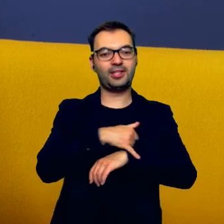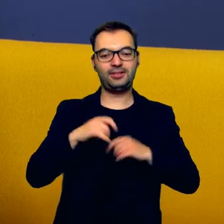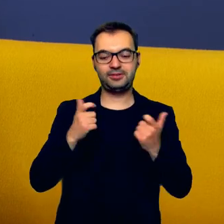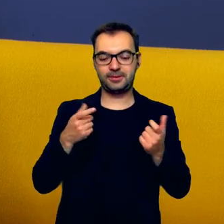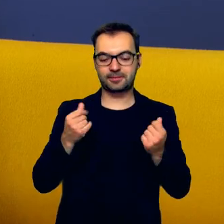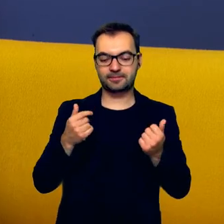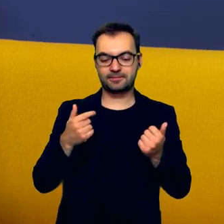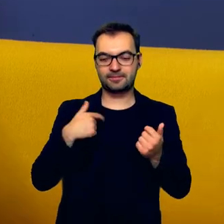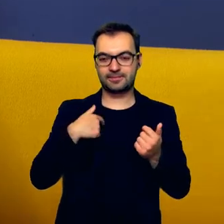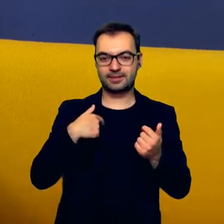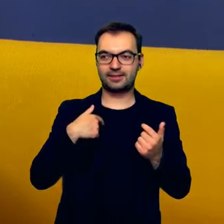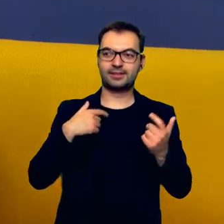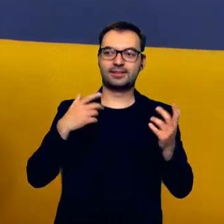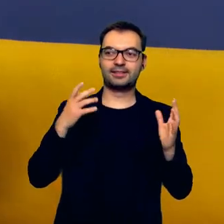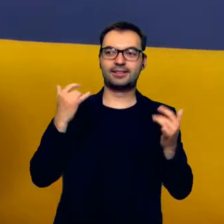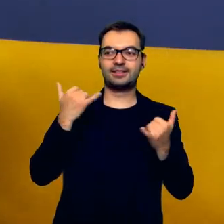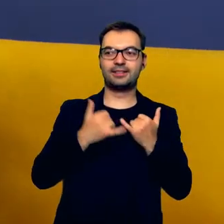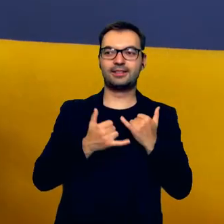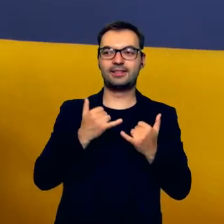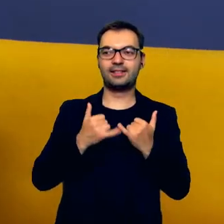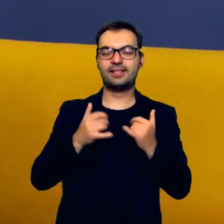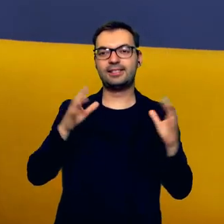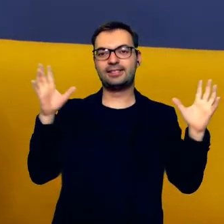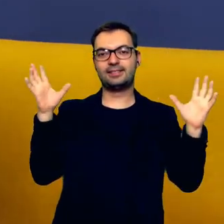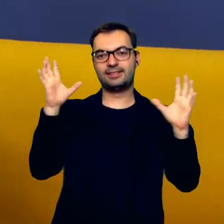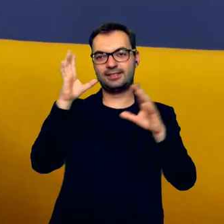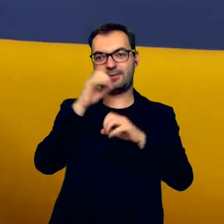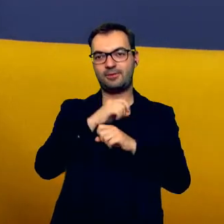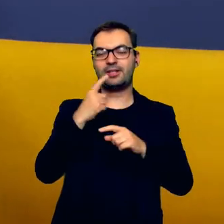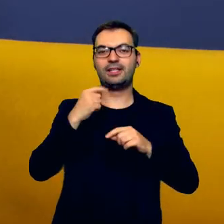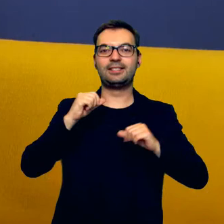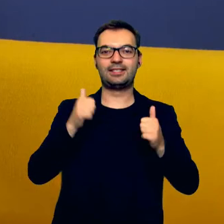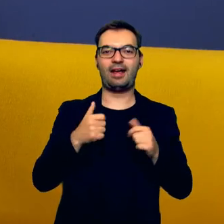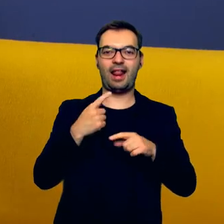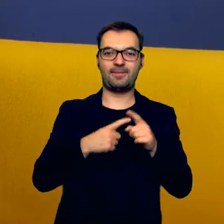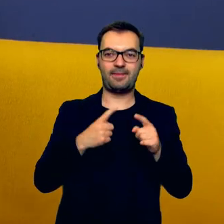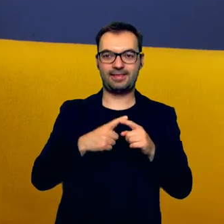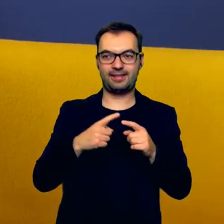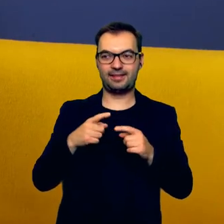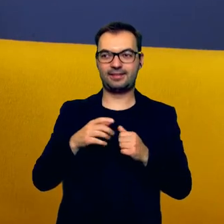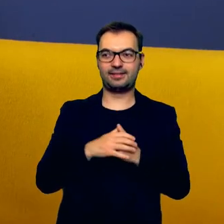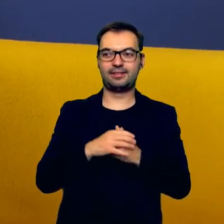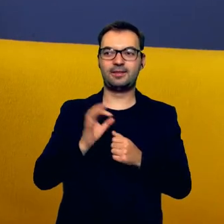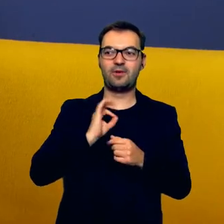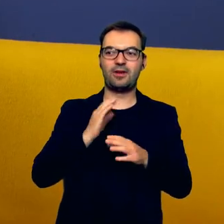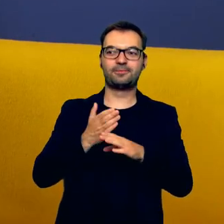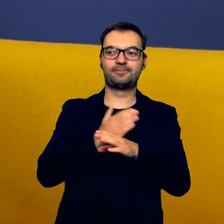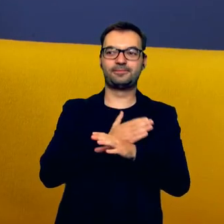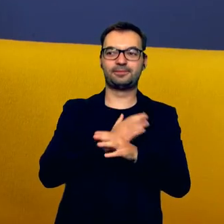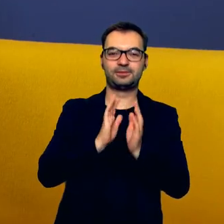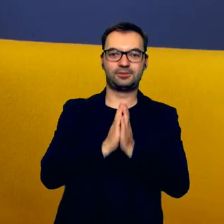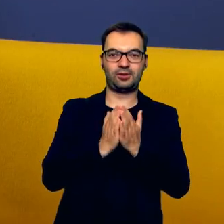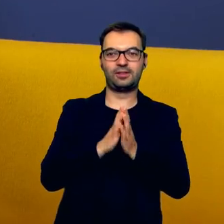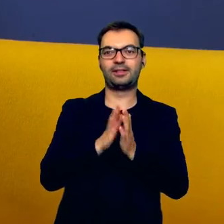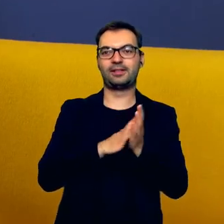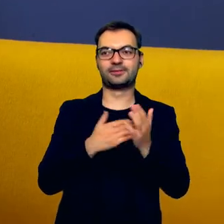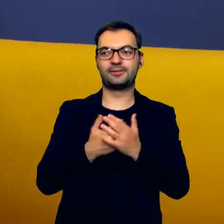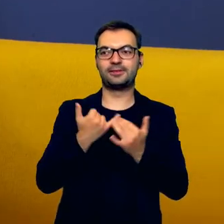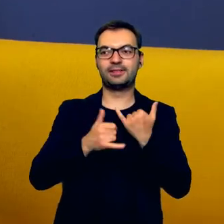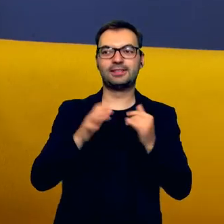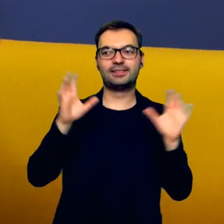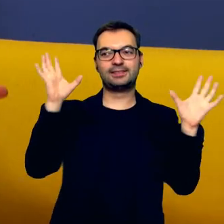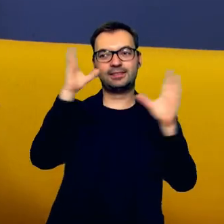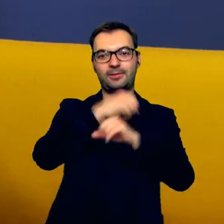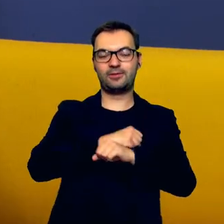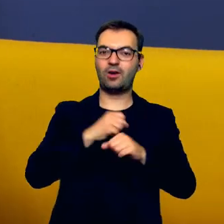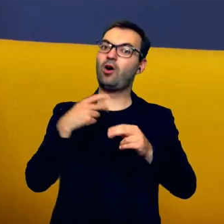że jakbym zapomniał o pewnych stałych motywach, o motywach wędrownych, które pojawiały się w moich poprzednich powieściach. Na przykład jakbym zapomniał